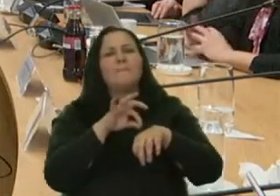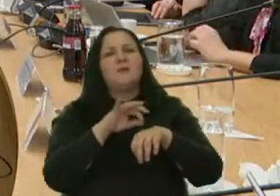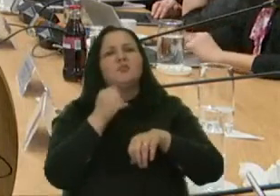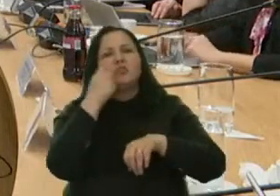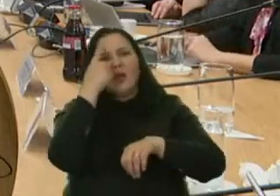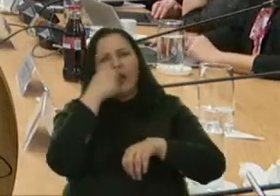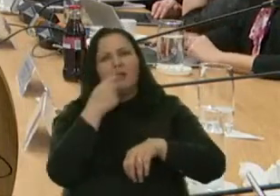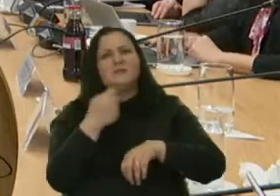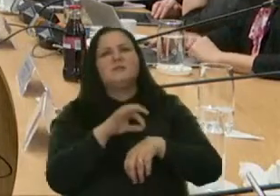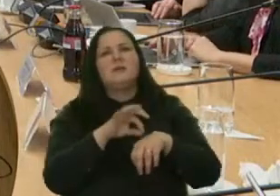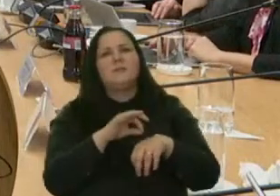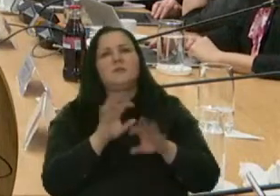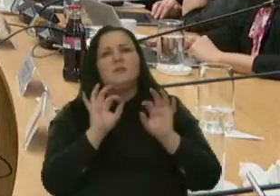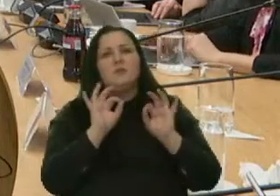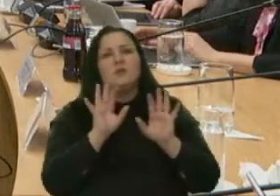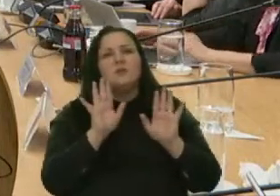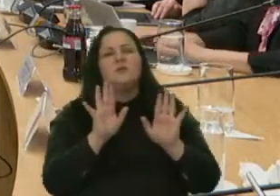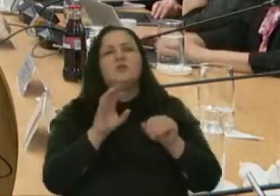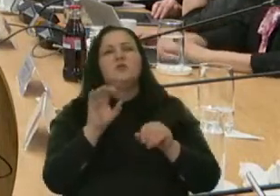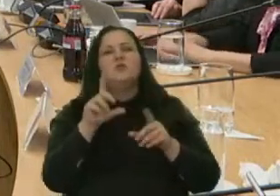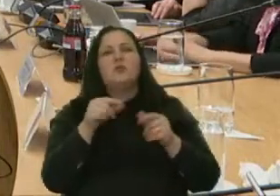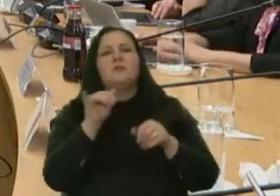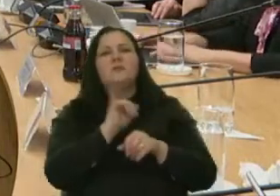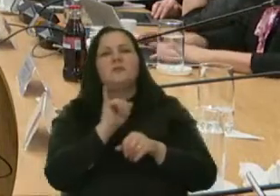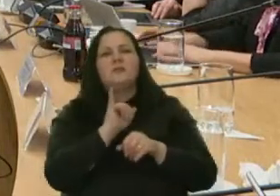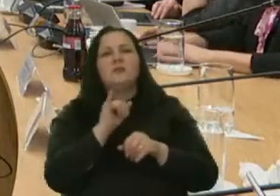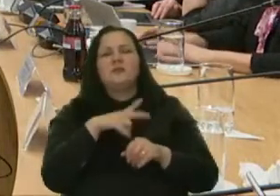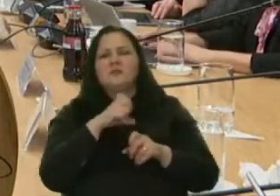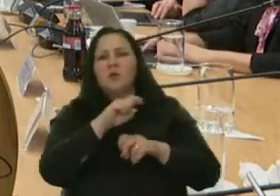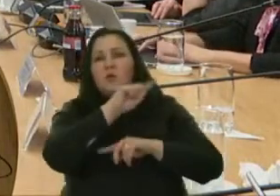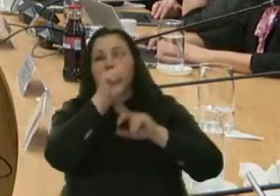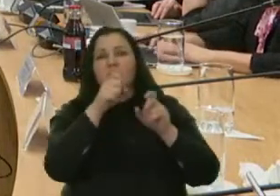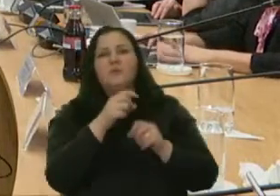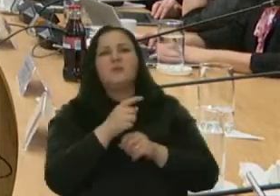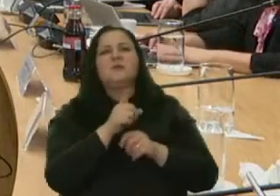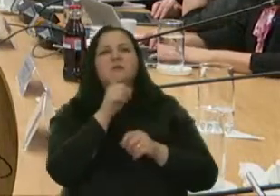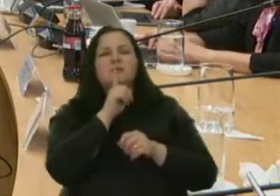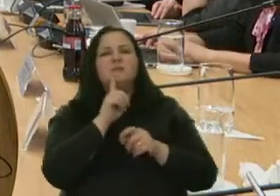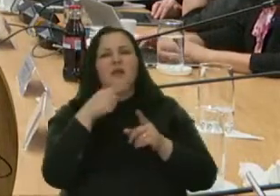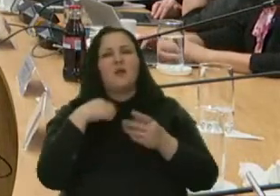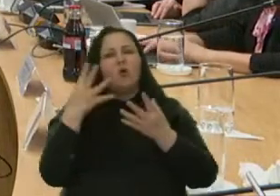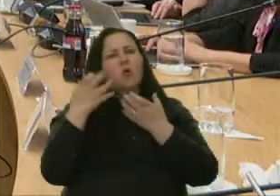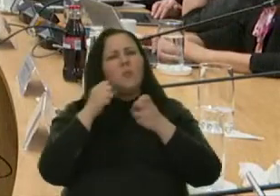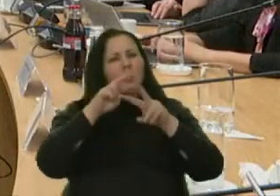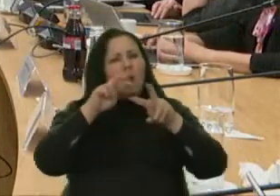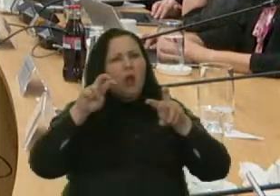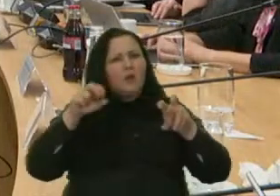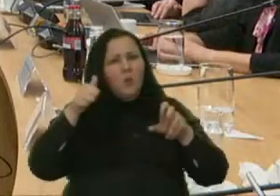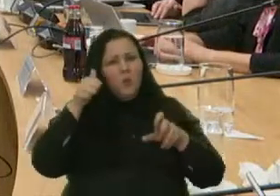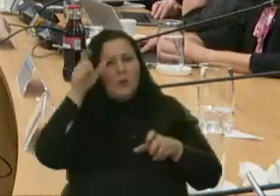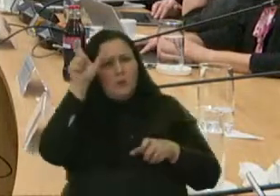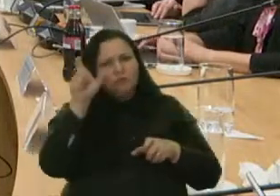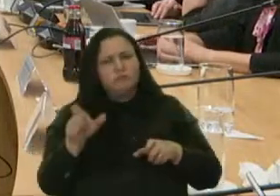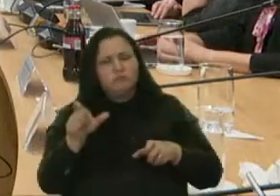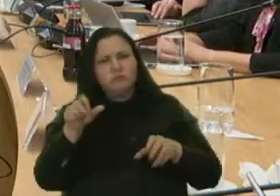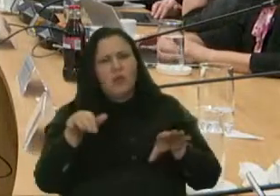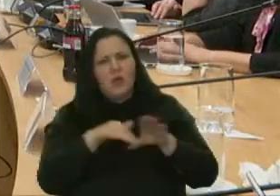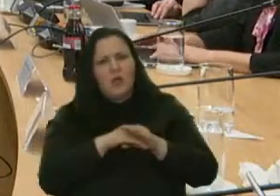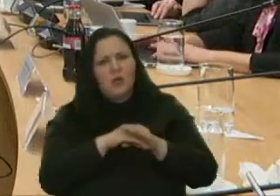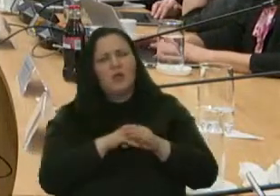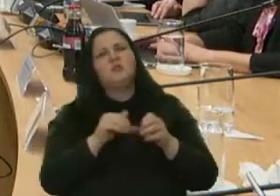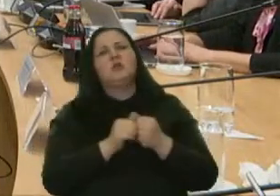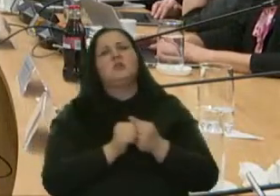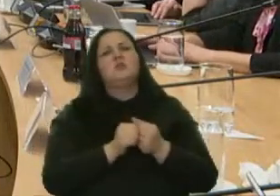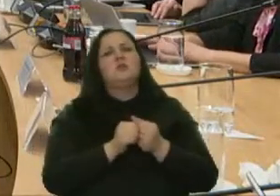medicale bun Asta e și doamna director atunci este o întrebare simplă Dacă am lua o analiză de caz a unui angajat acuma momentan de la